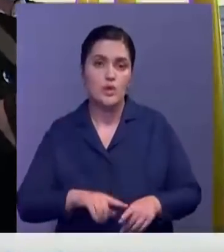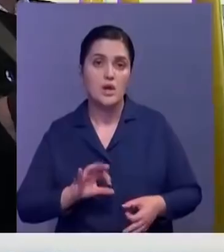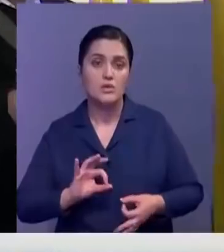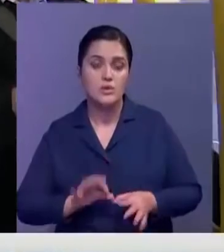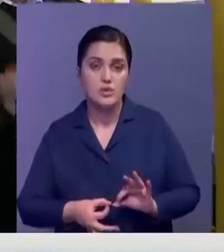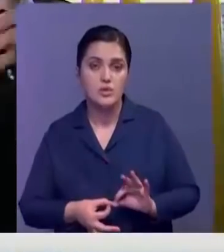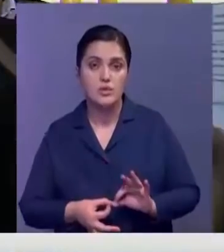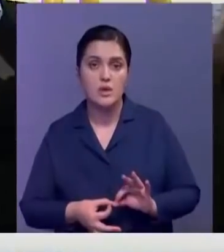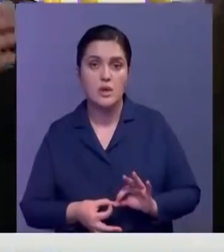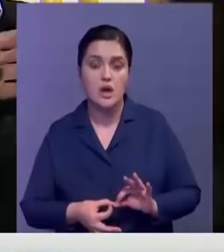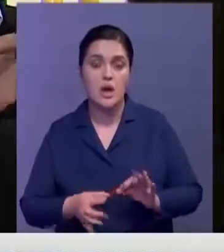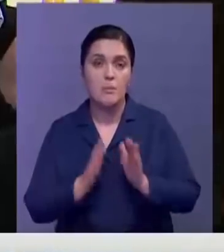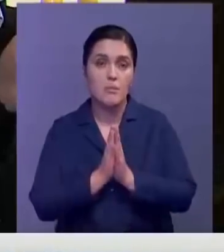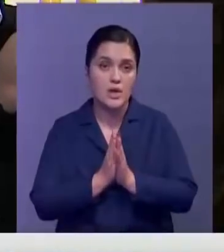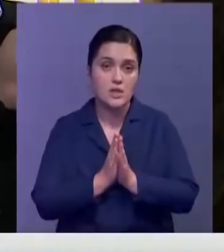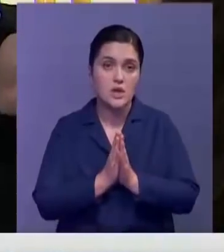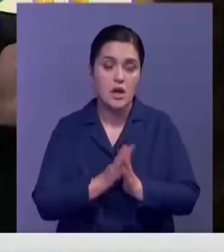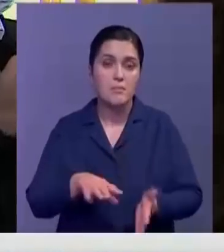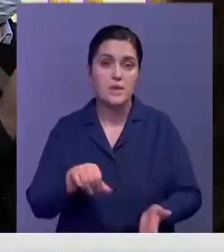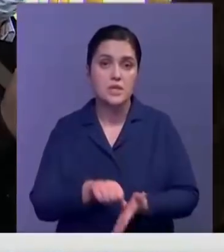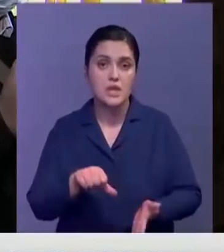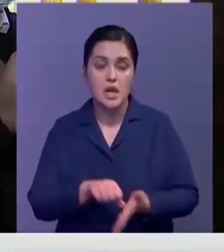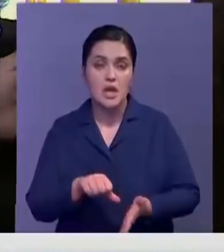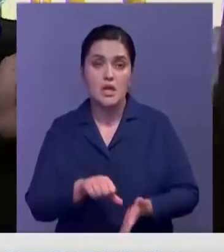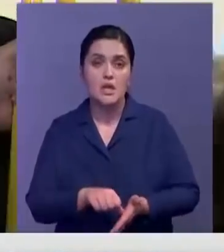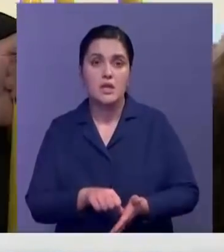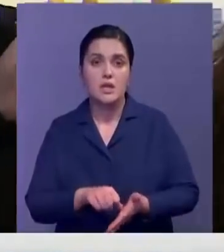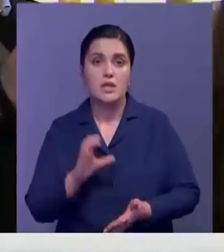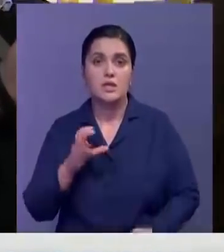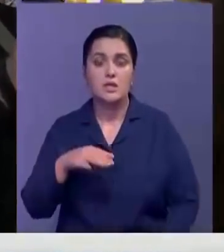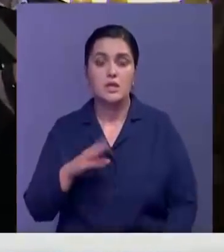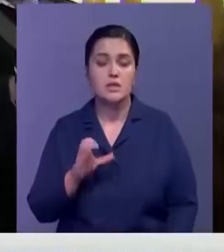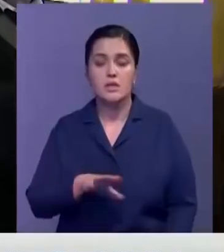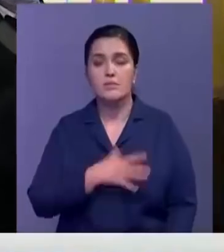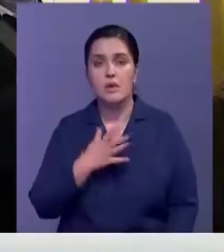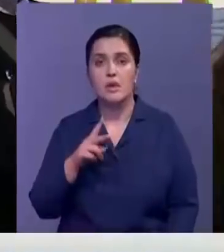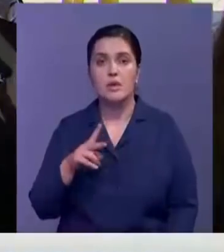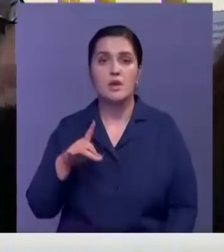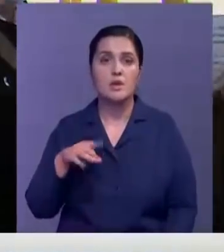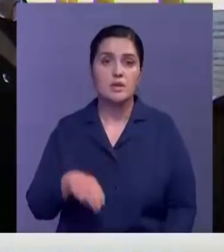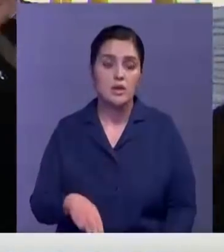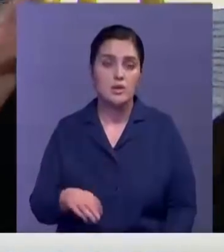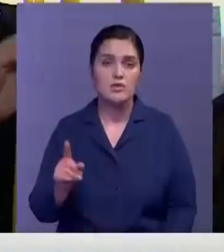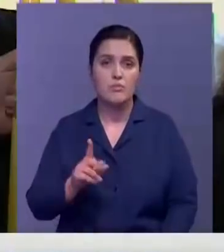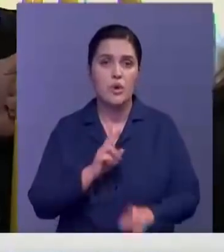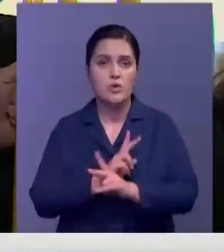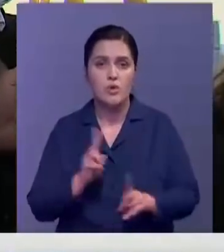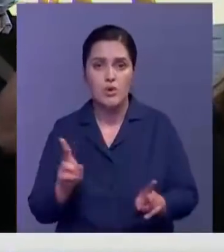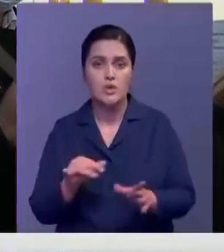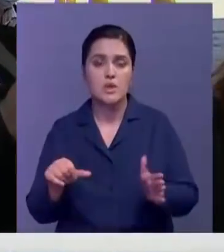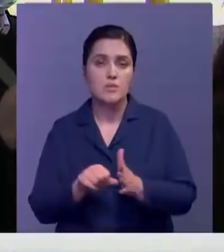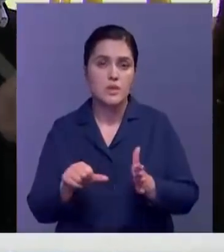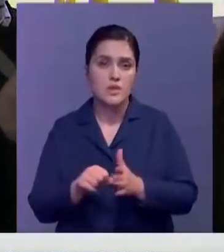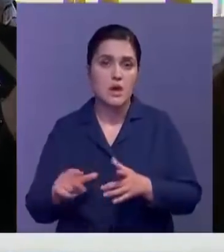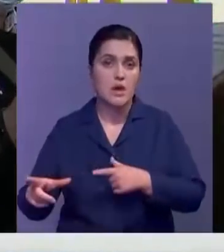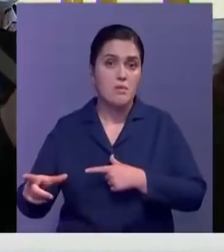представителей CTS, то есть бывшего Астана ЛРТ, чтобы кто-нибудь из представителей проехался с нами, но